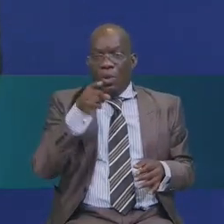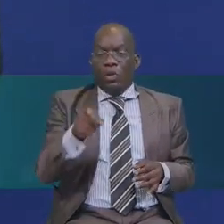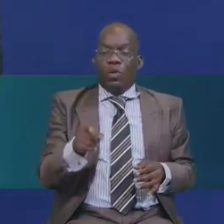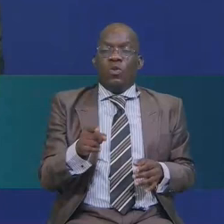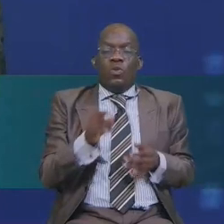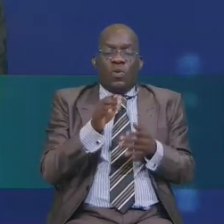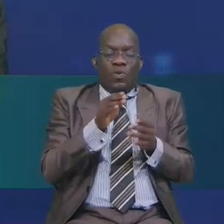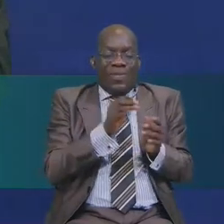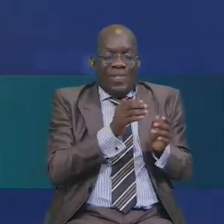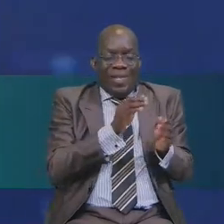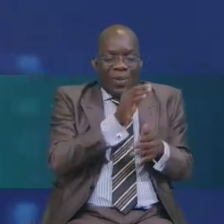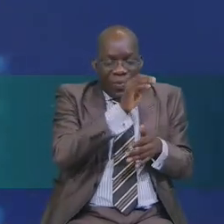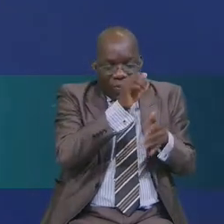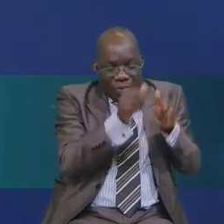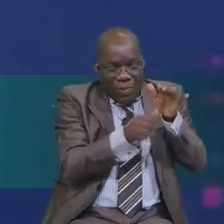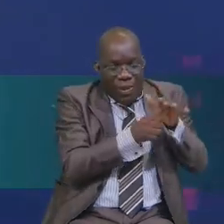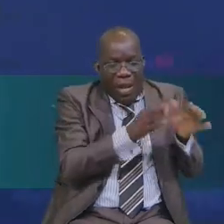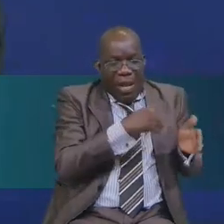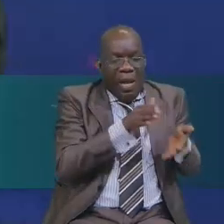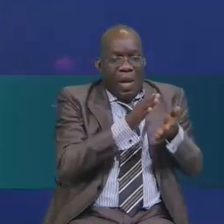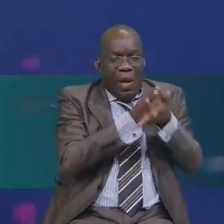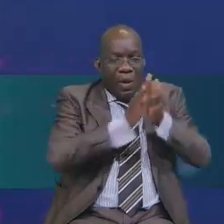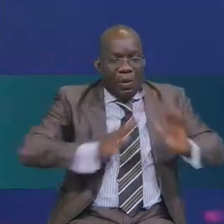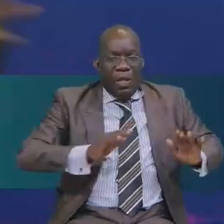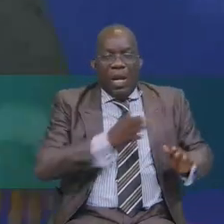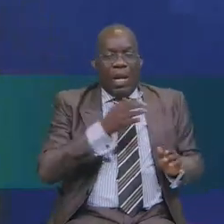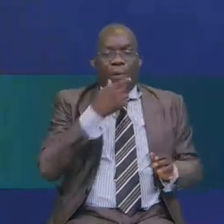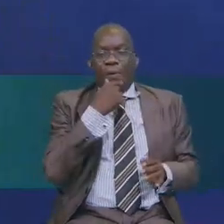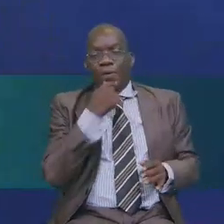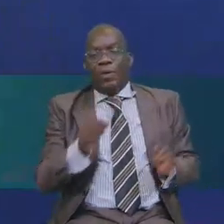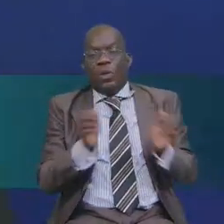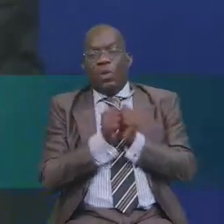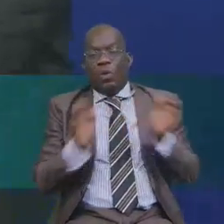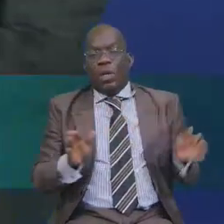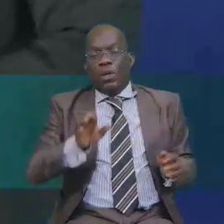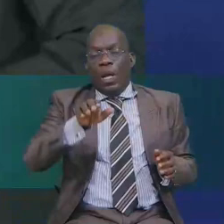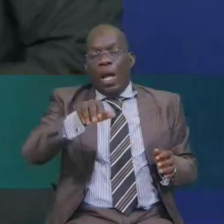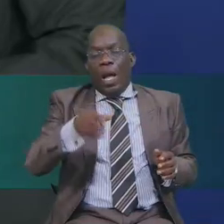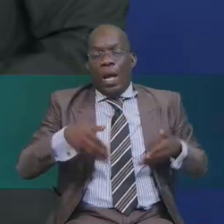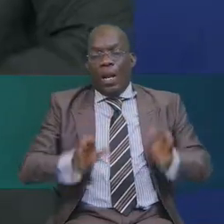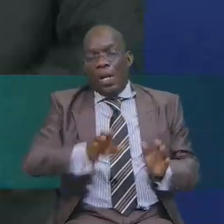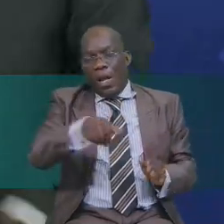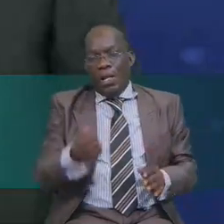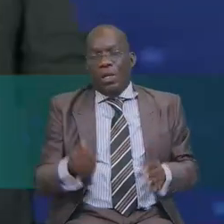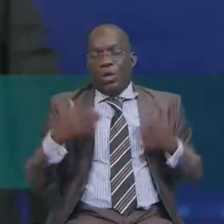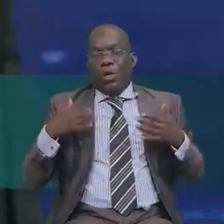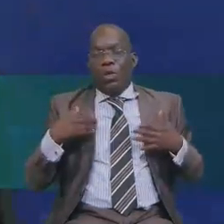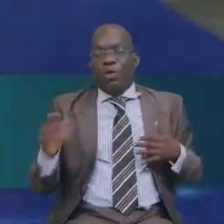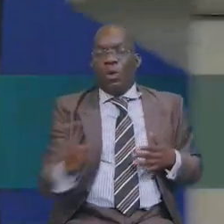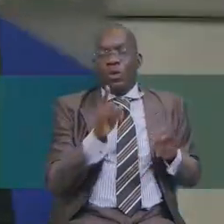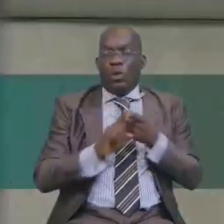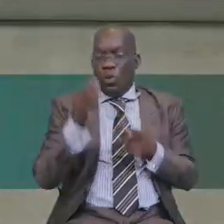tranquillement et silencieusement et de façon subtile, sans que personne ne sache, tu vas là-bas.